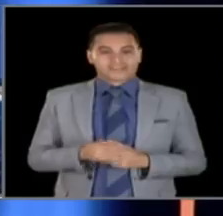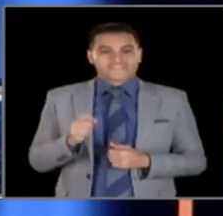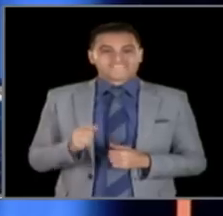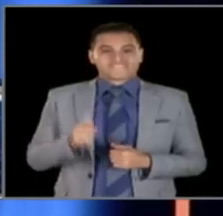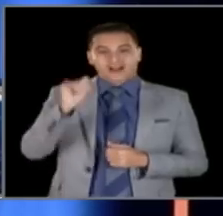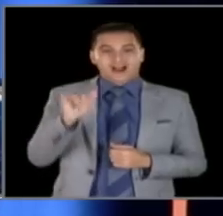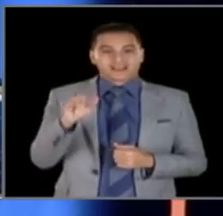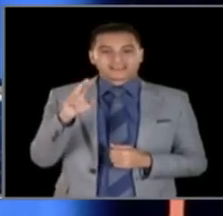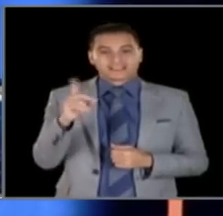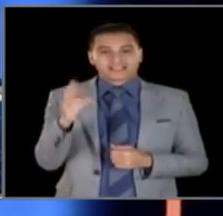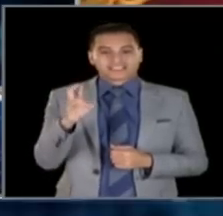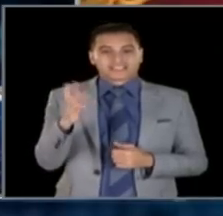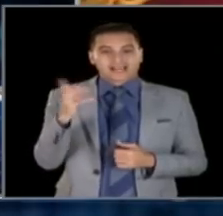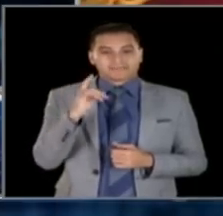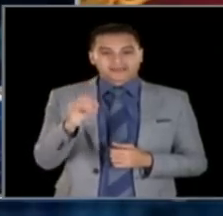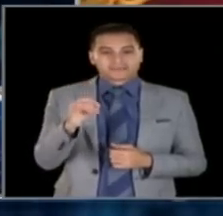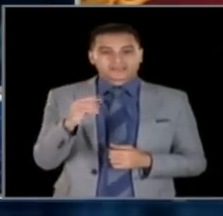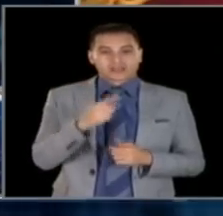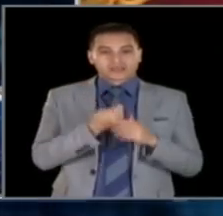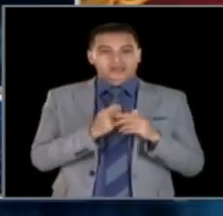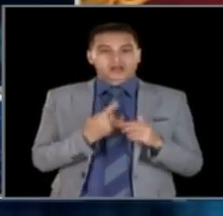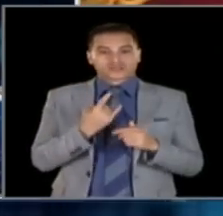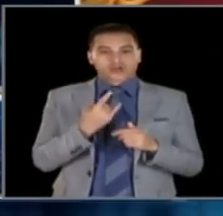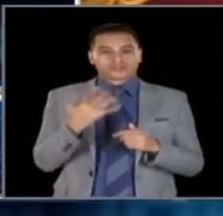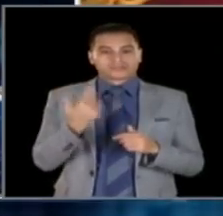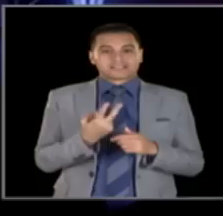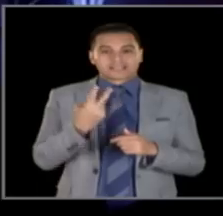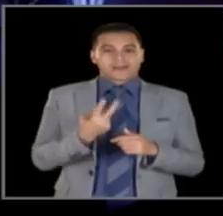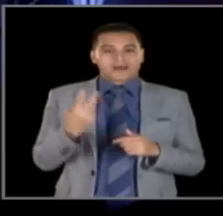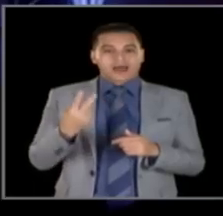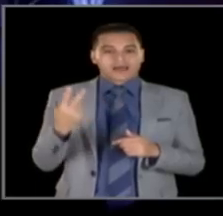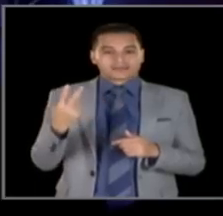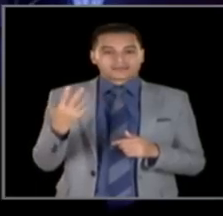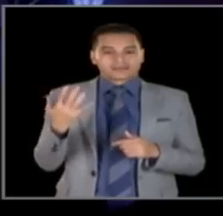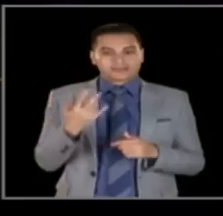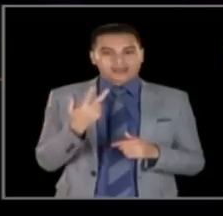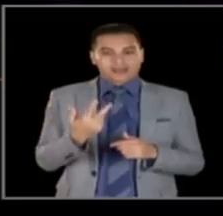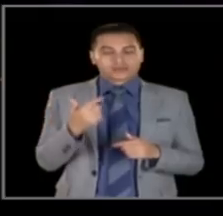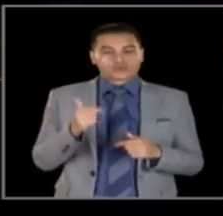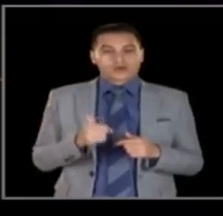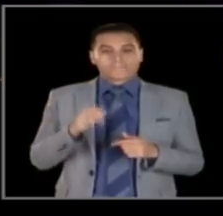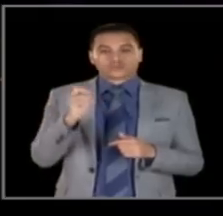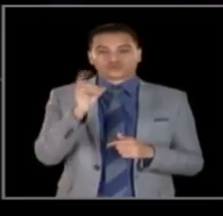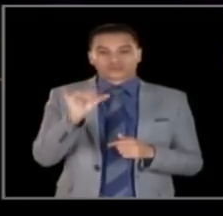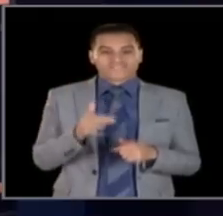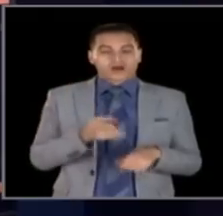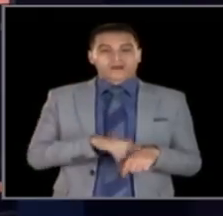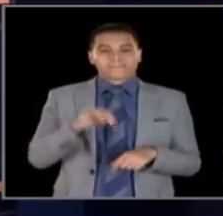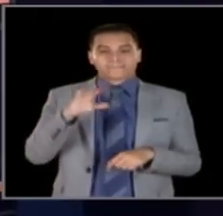فايترز 50 ناقص 10، 3 سبعات. مصطفى ومهجة، مهجة